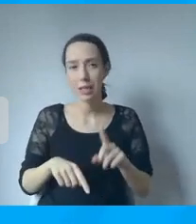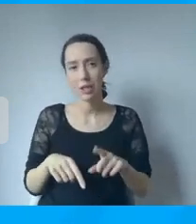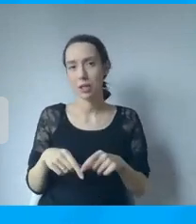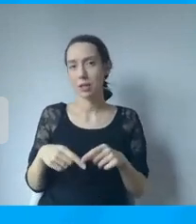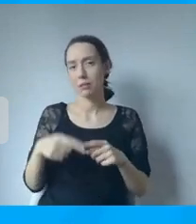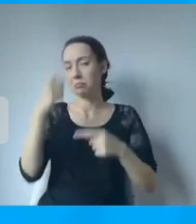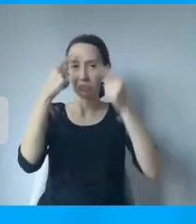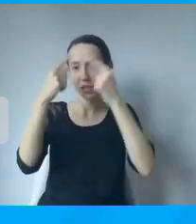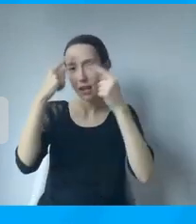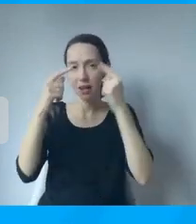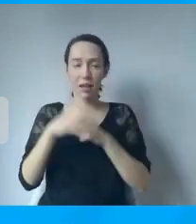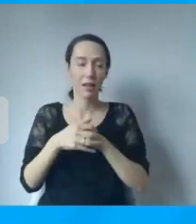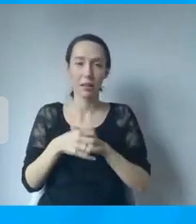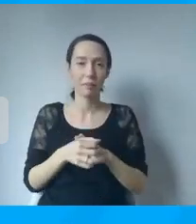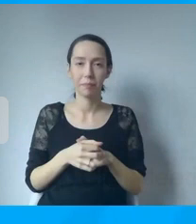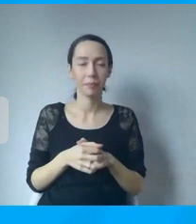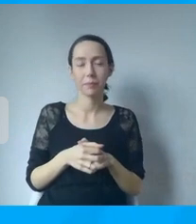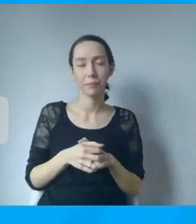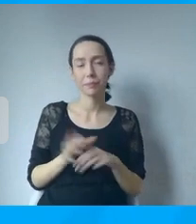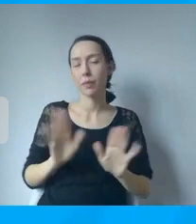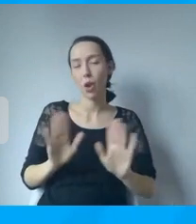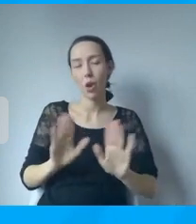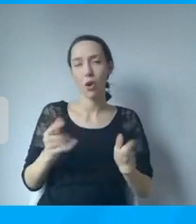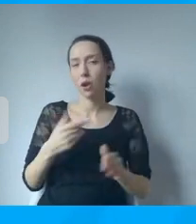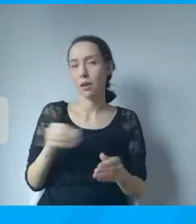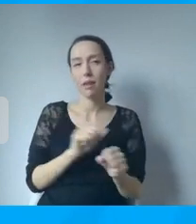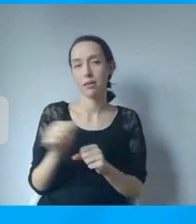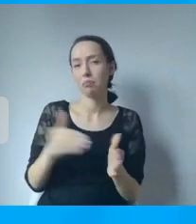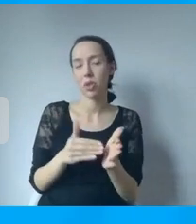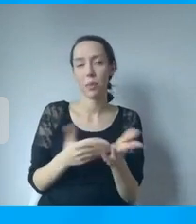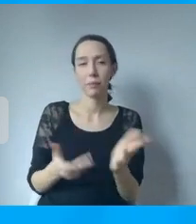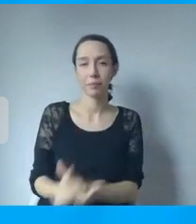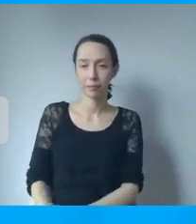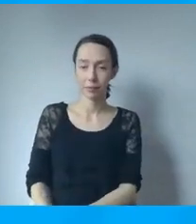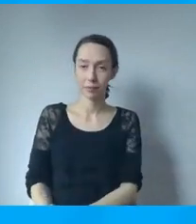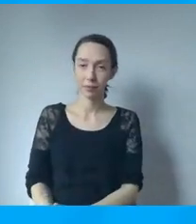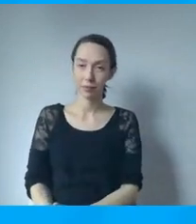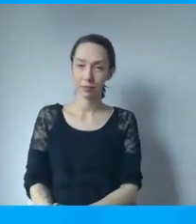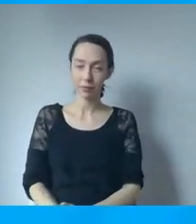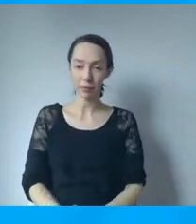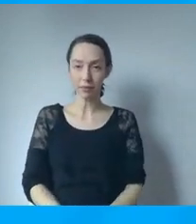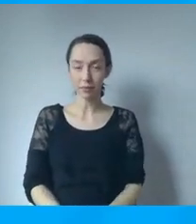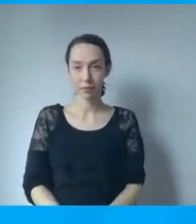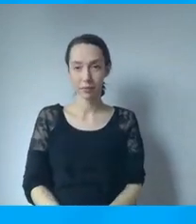się swoimi przekonaniami takimi politycznymi.